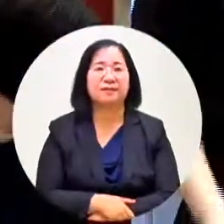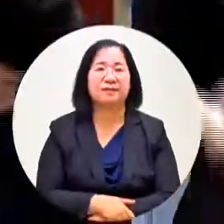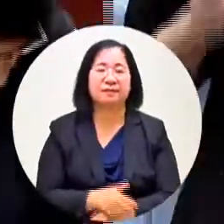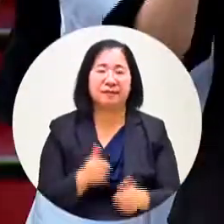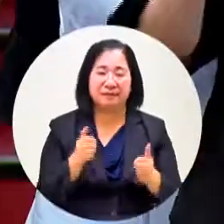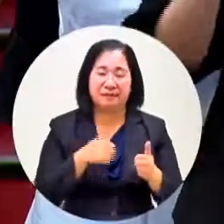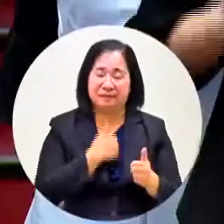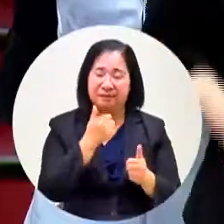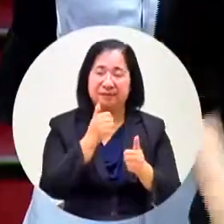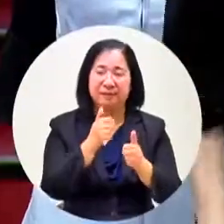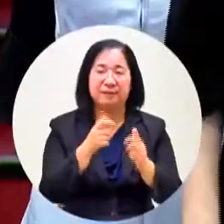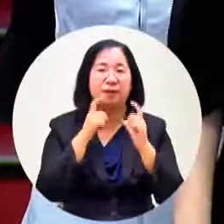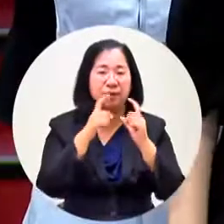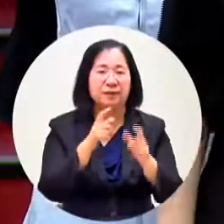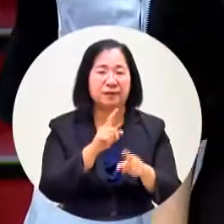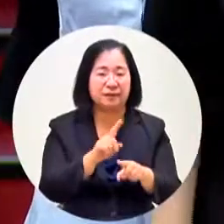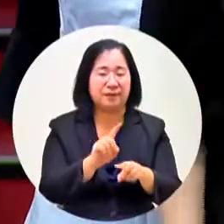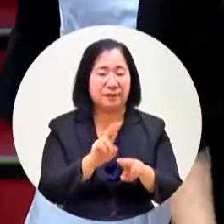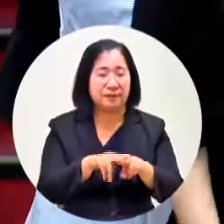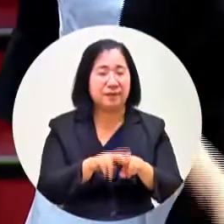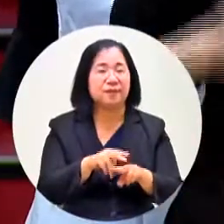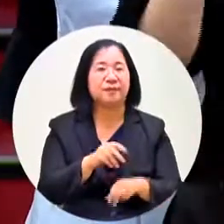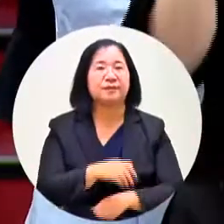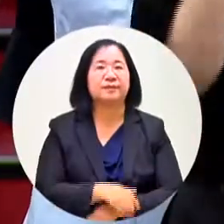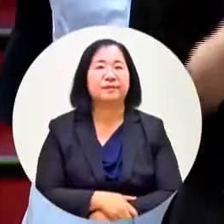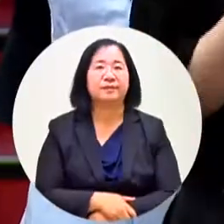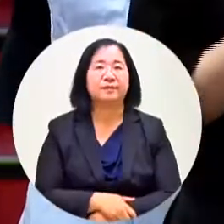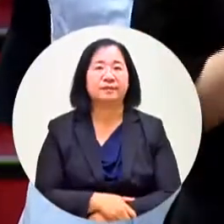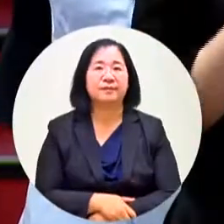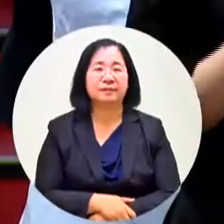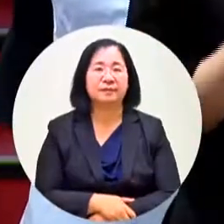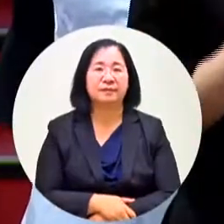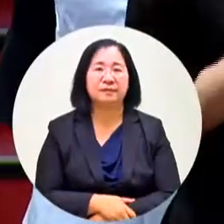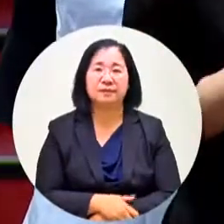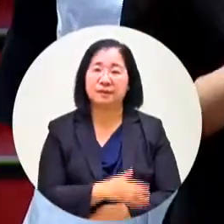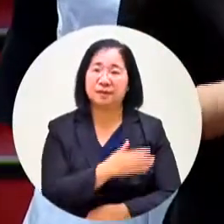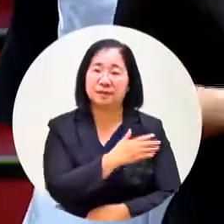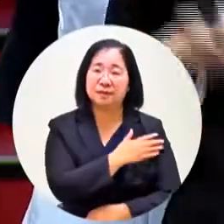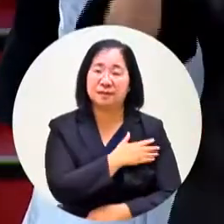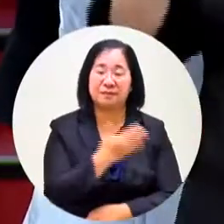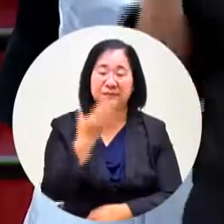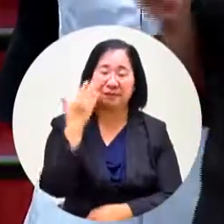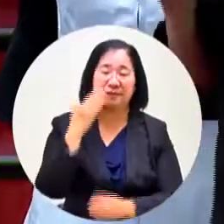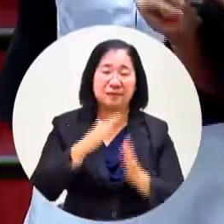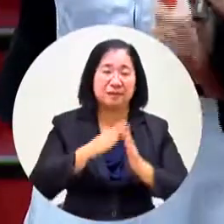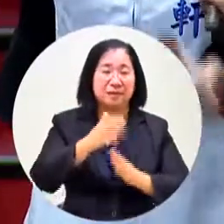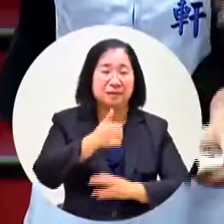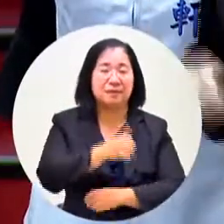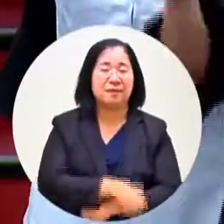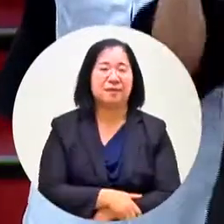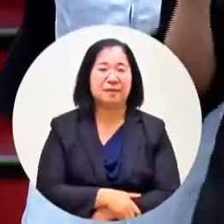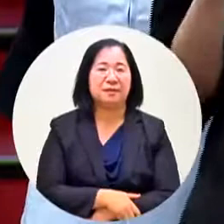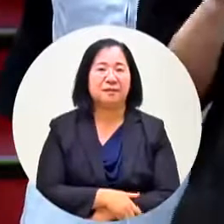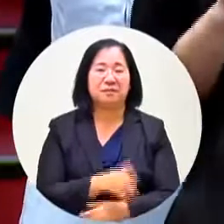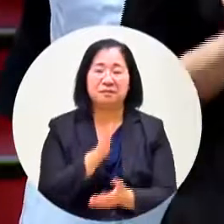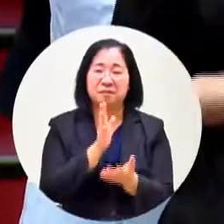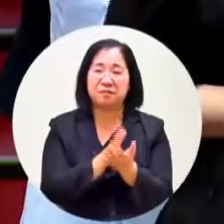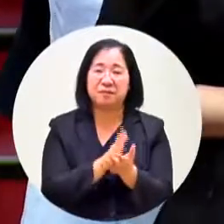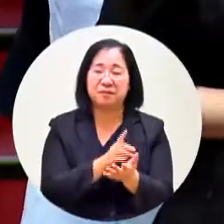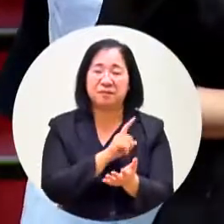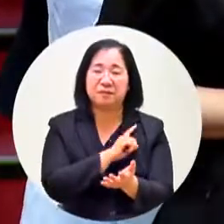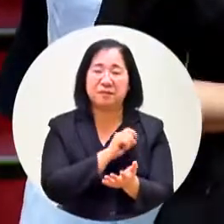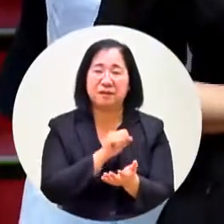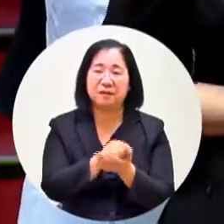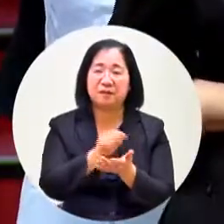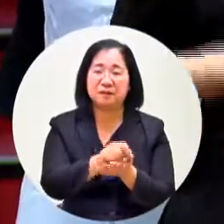还是以秘书长的身份去为新书站台？ 因为那个时候应该是上班时间嘛， 是， 所以应